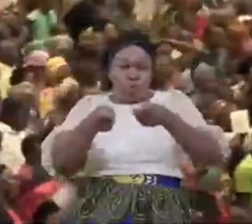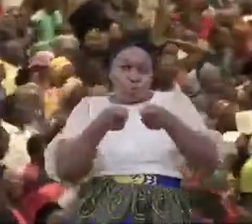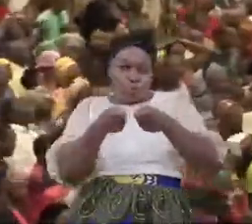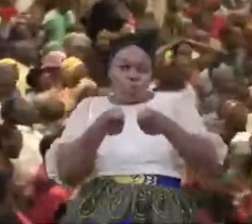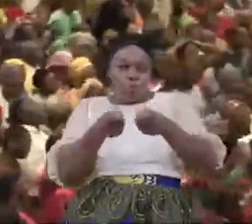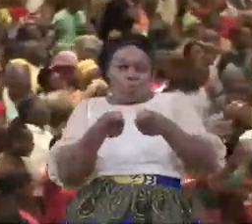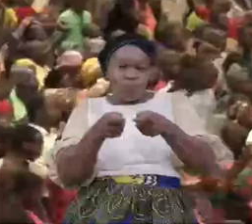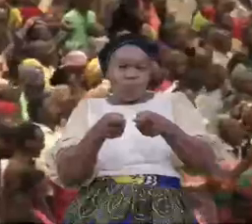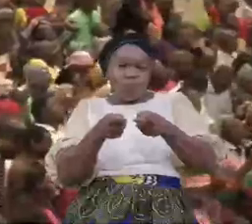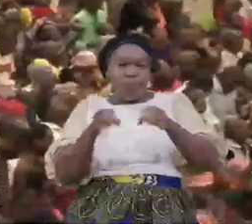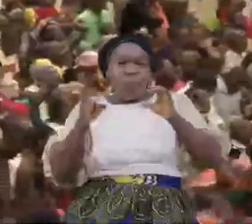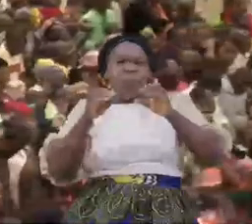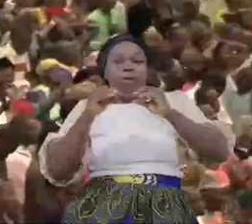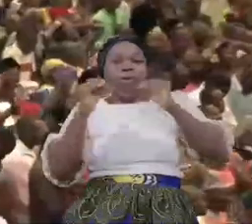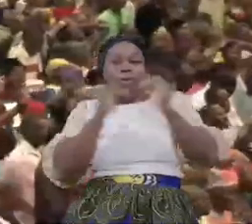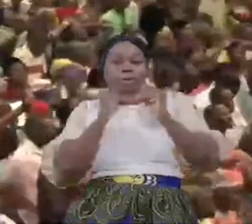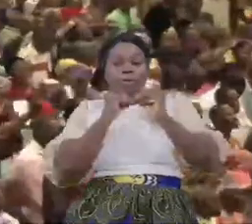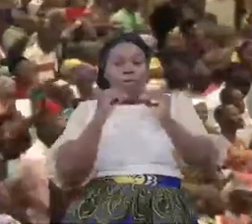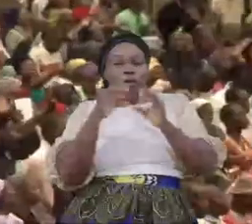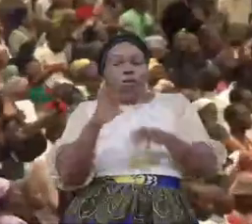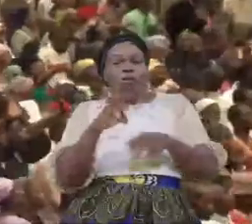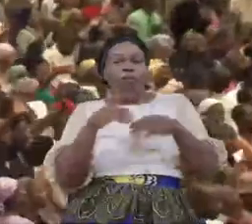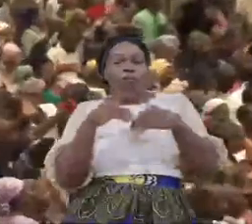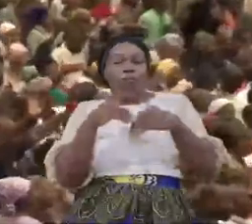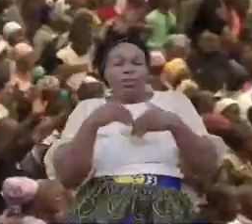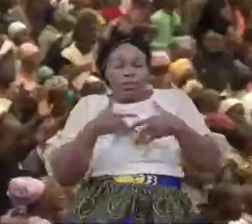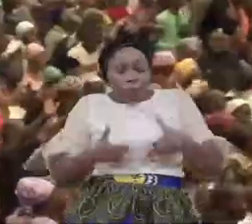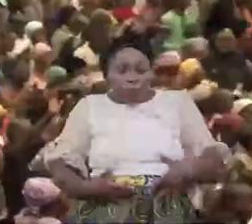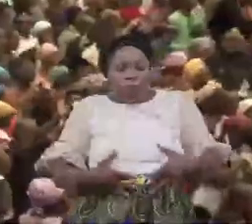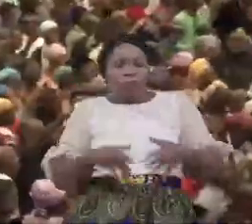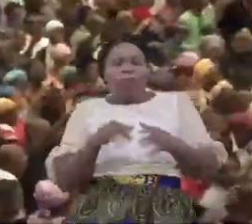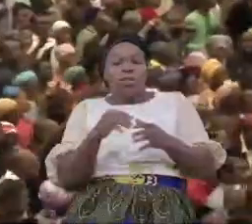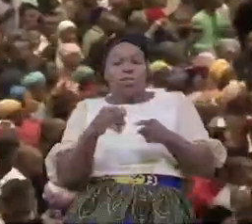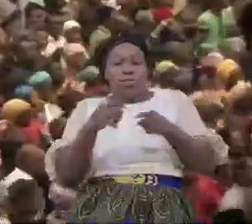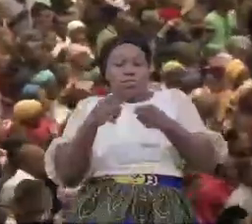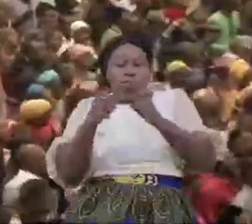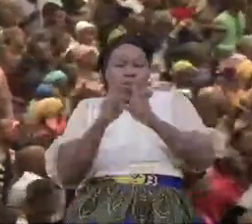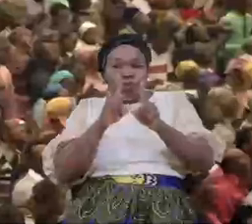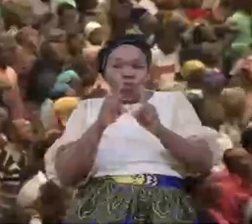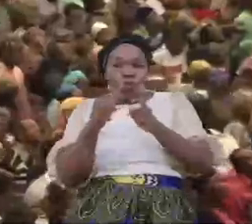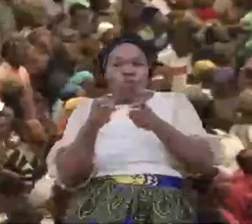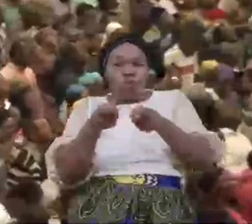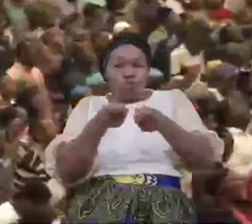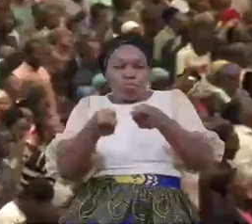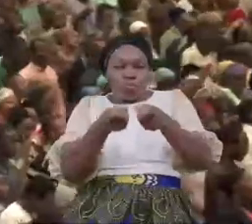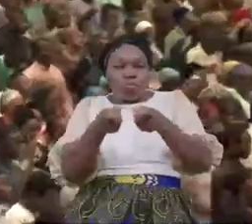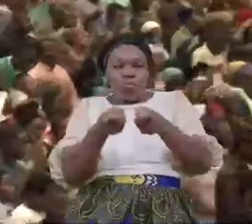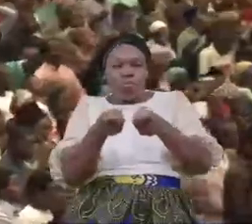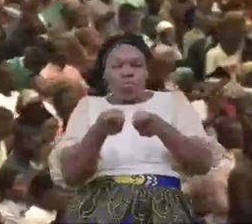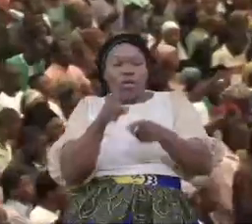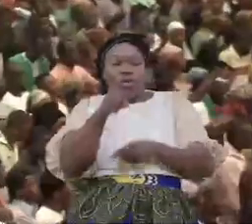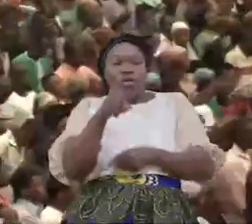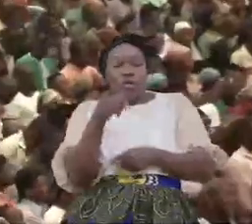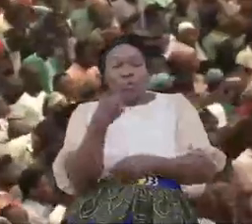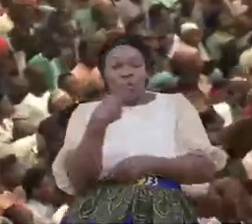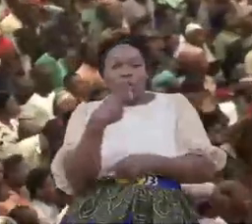rien qui soit de la dépression. Contrôlez votre parole. Ne dites rien d'incrédulité. Contrôlez votre parole. Ne dites rien